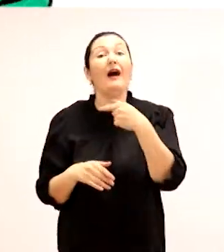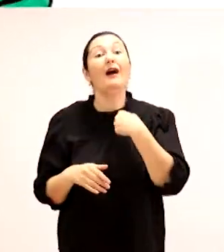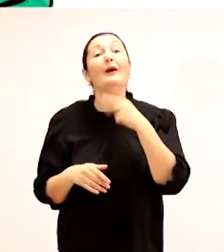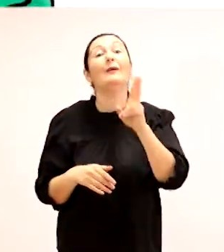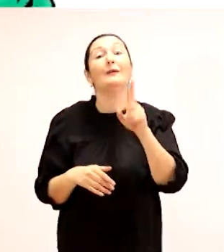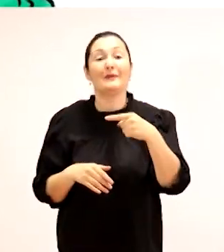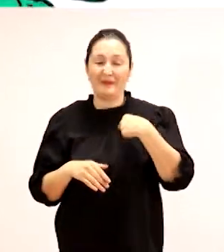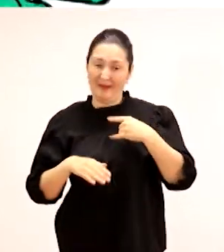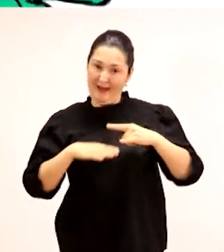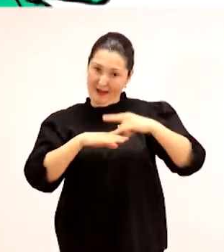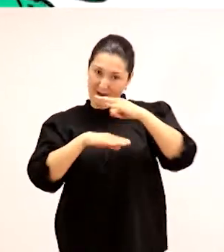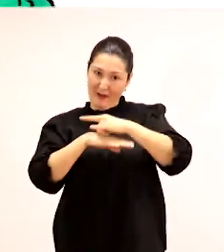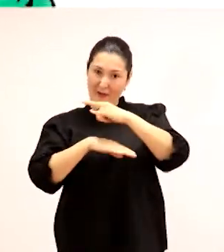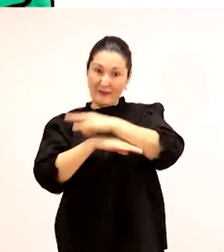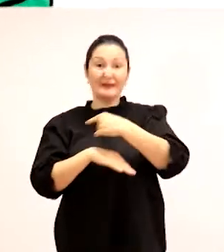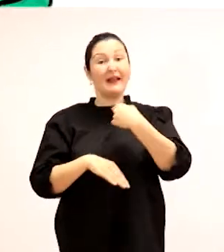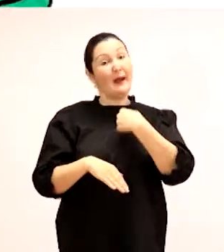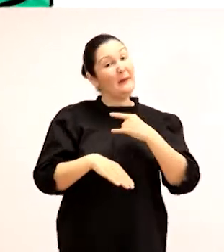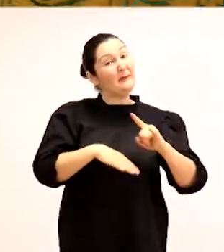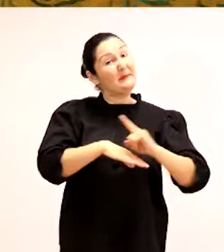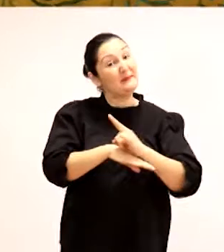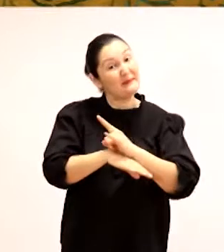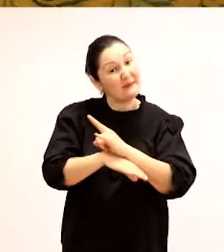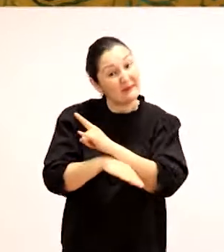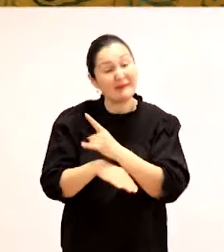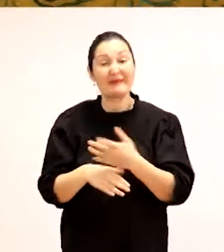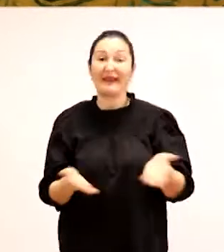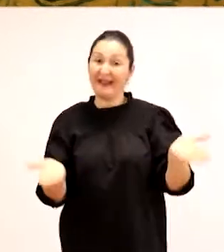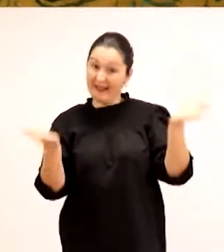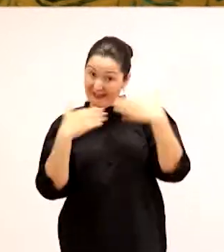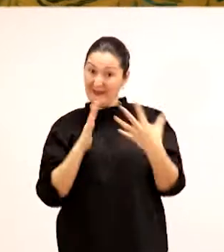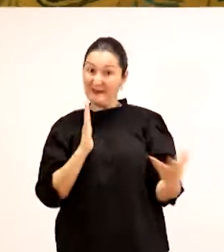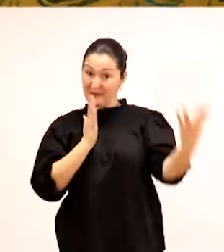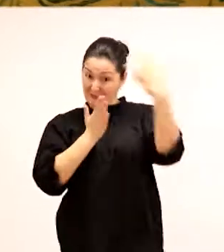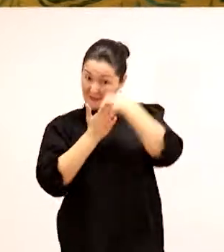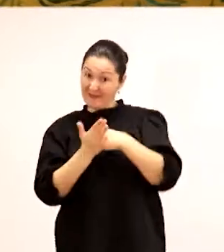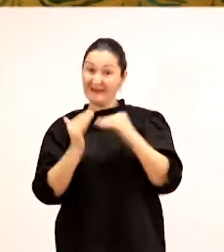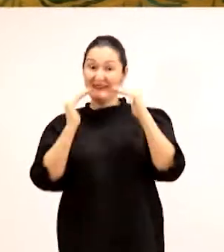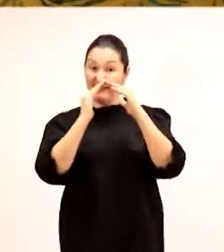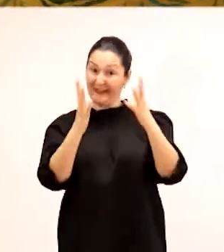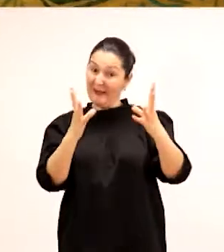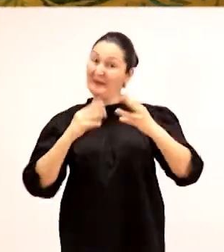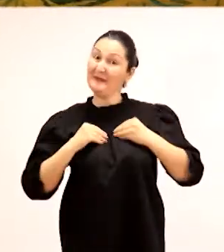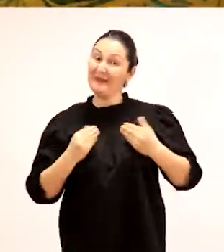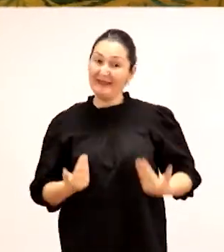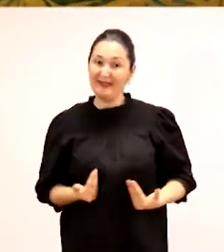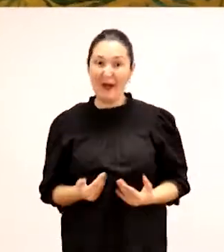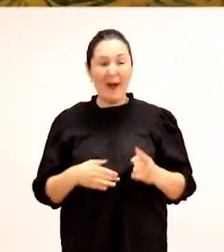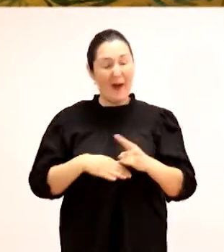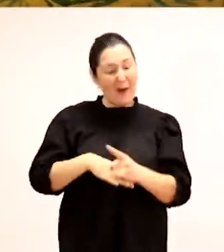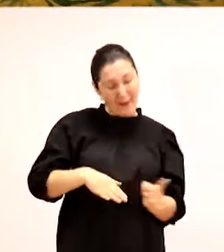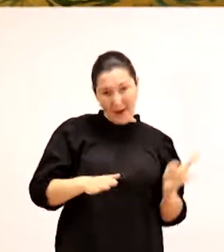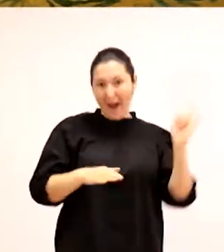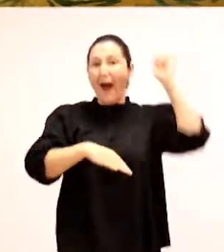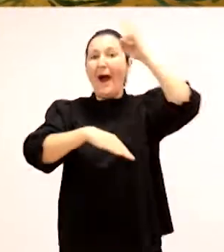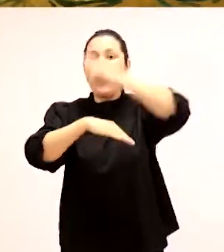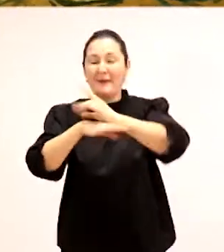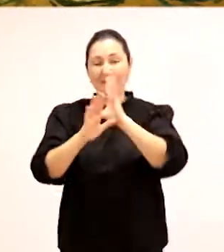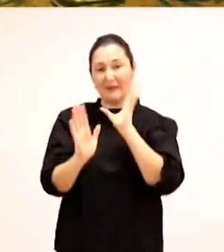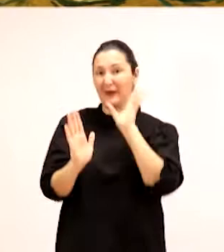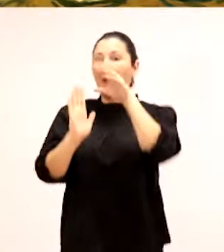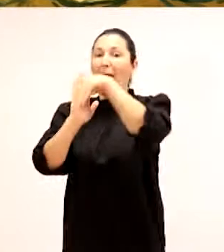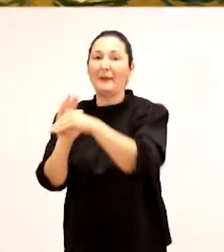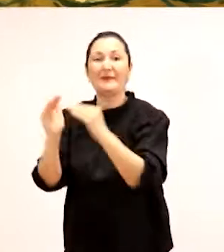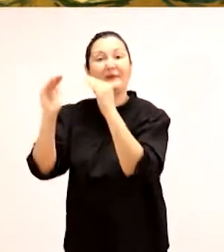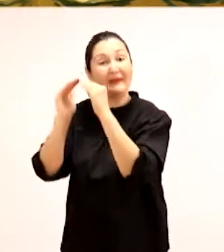я лягушка-квакушка. Иди ко мне жить!» Лягушка прыгнула в теремок,